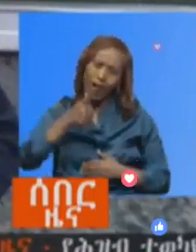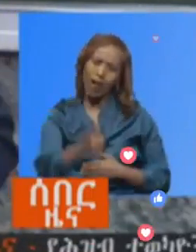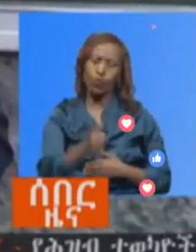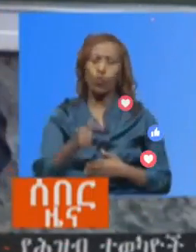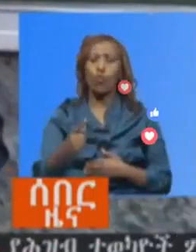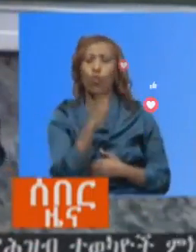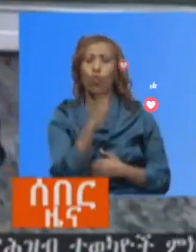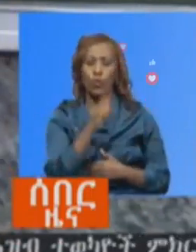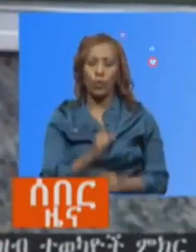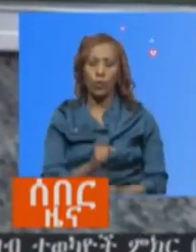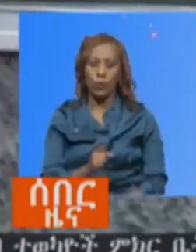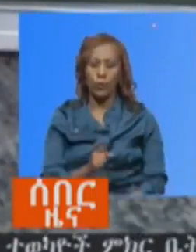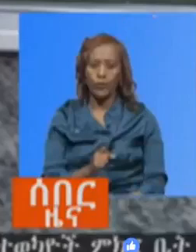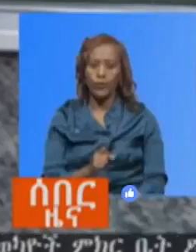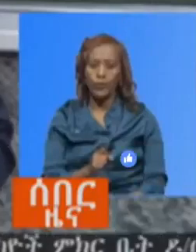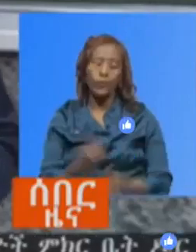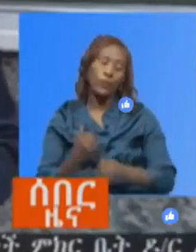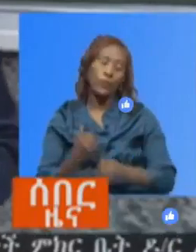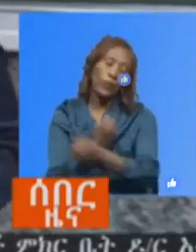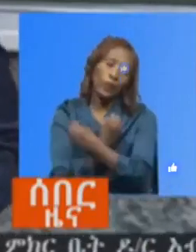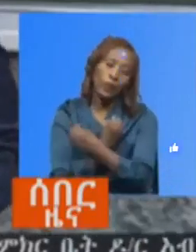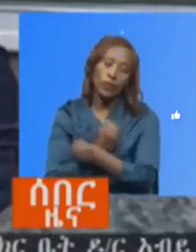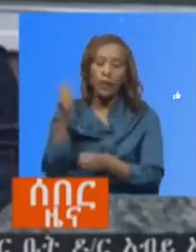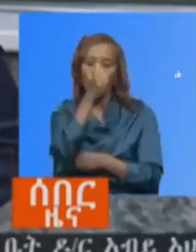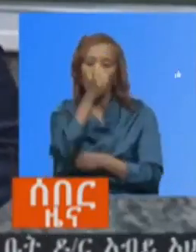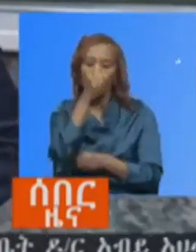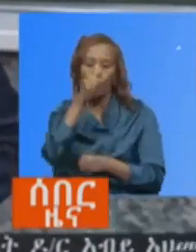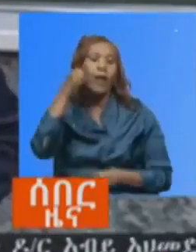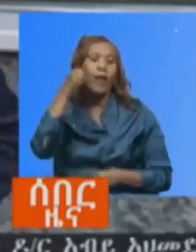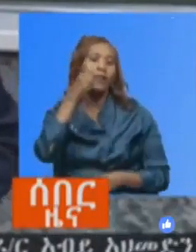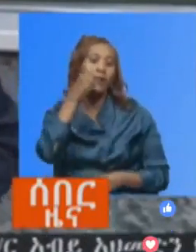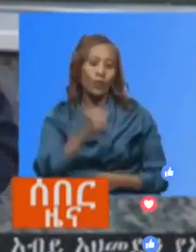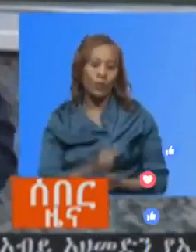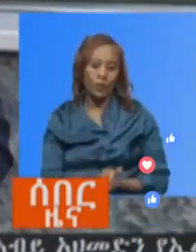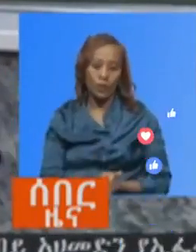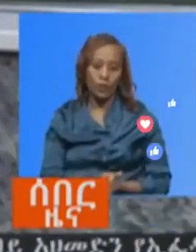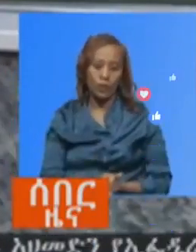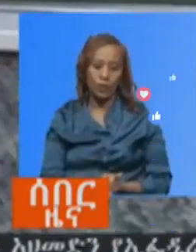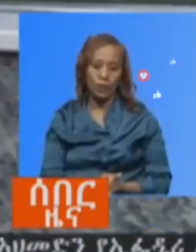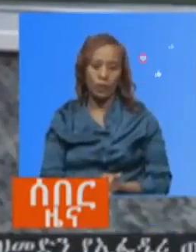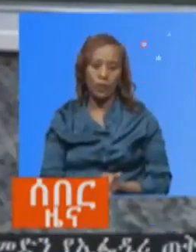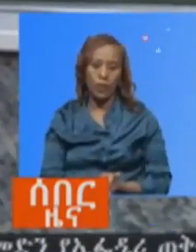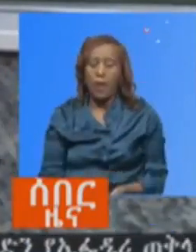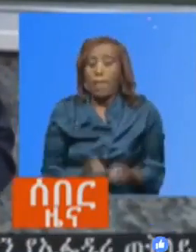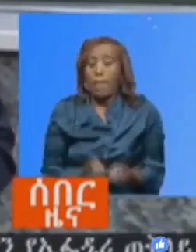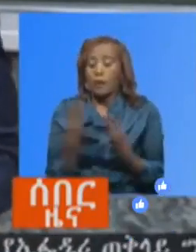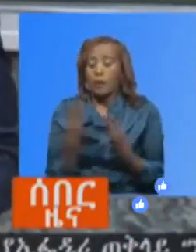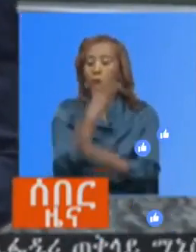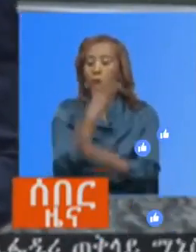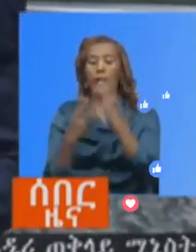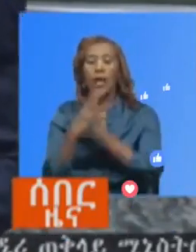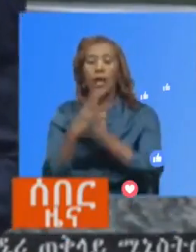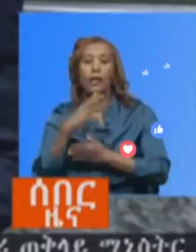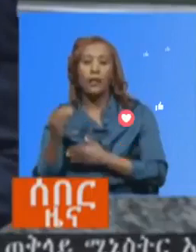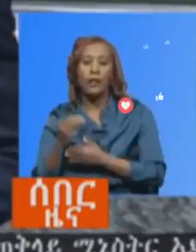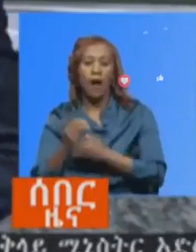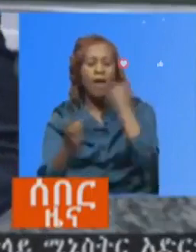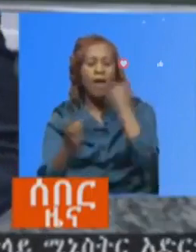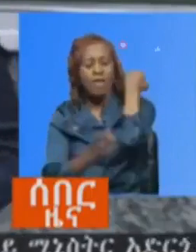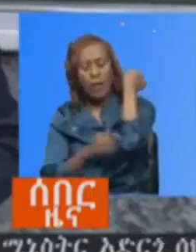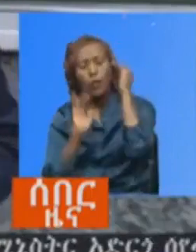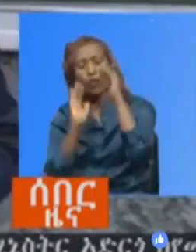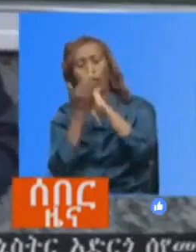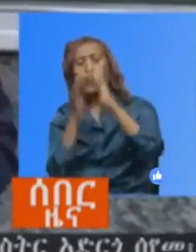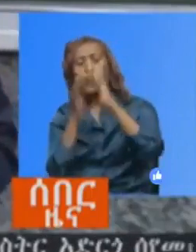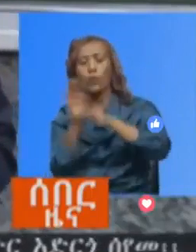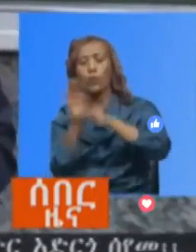መሆኑን ነው። ውድ የኢትዮጵያ ሴቶች፣ በብዙ አስቸጋሪና ፈታኝ ሁኔታ